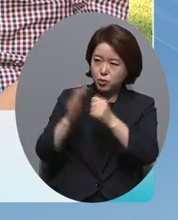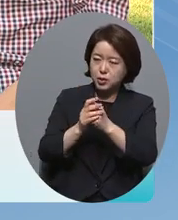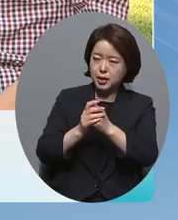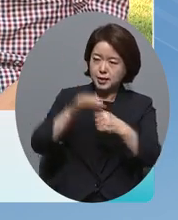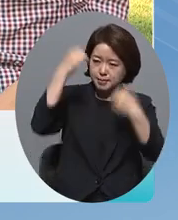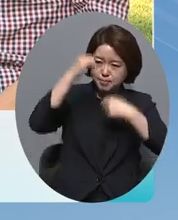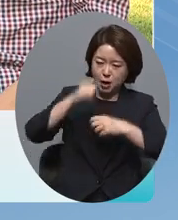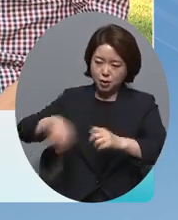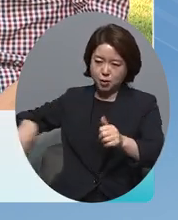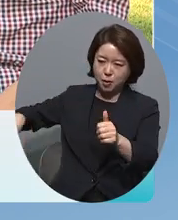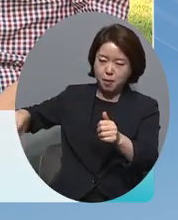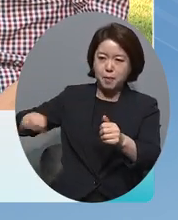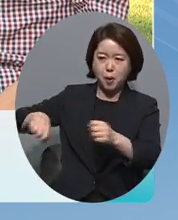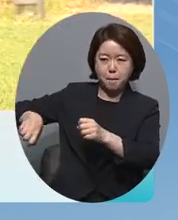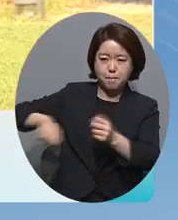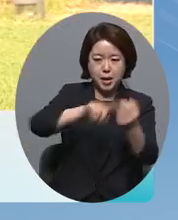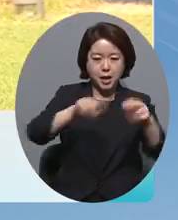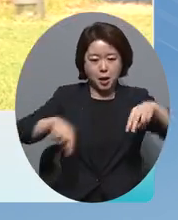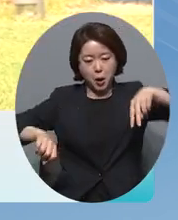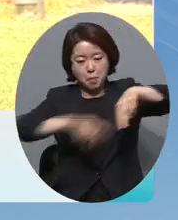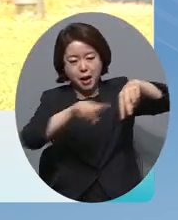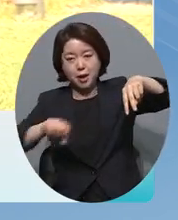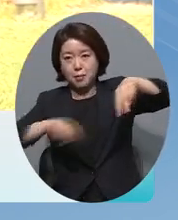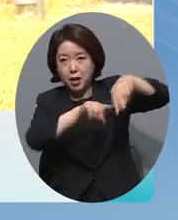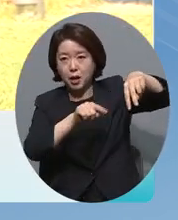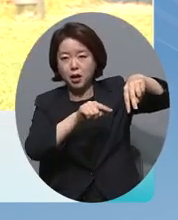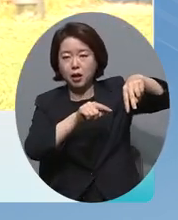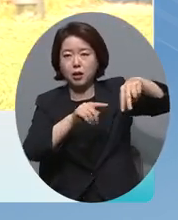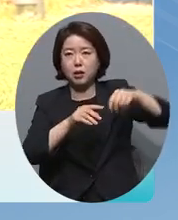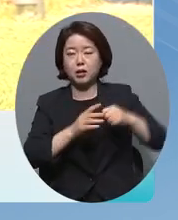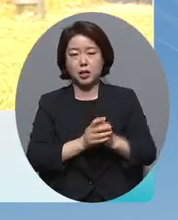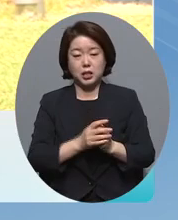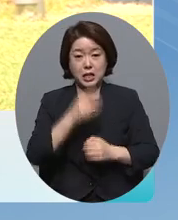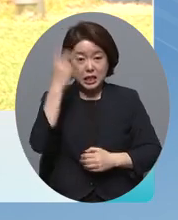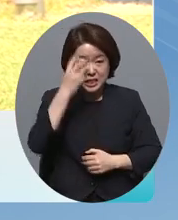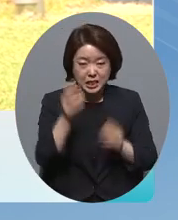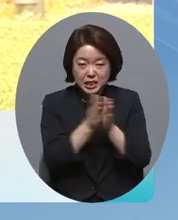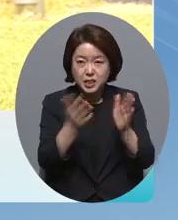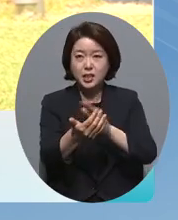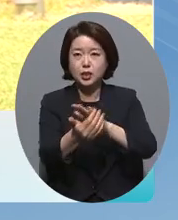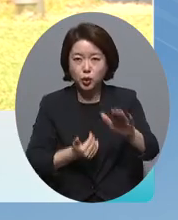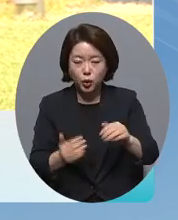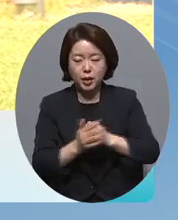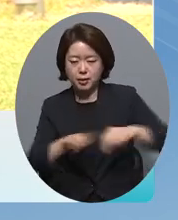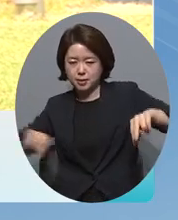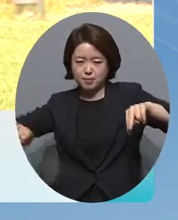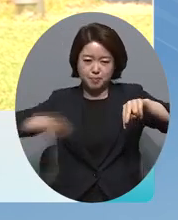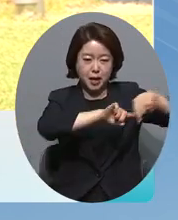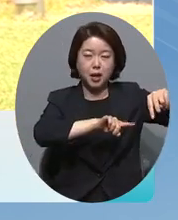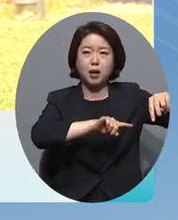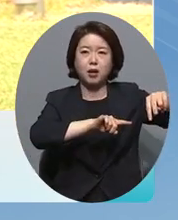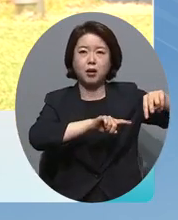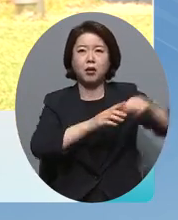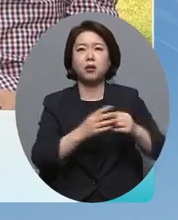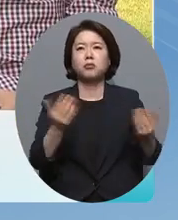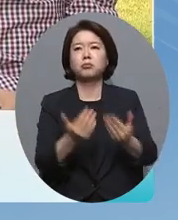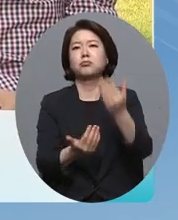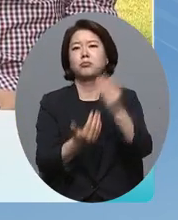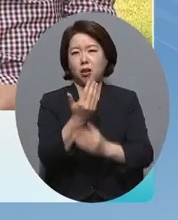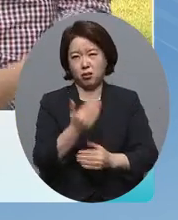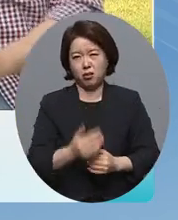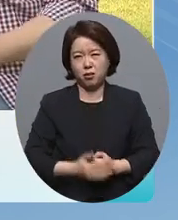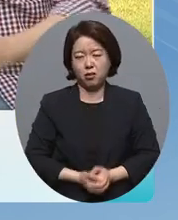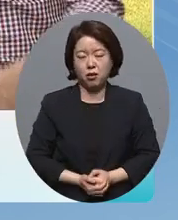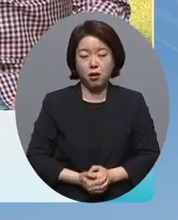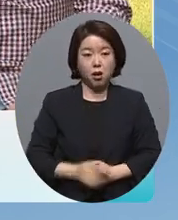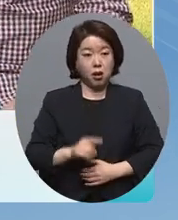정강이를 걷어차는 등 여러 차례 가격을 했다는 거죠 하기도 전에 시작도 못하고 바로 이렇게 사건이 발생을 했고 뭐 너무